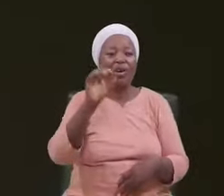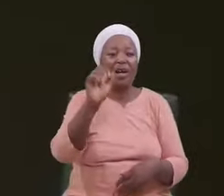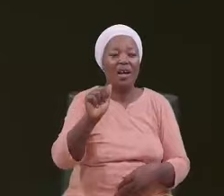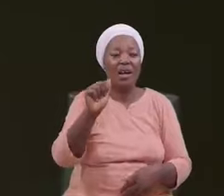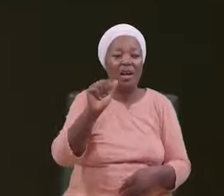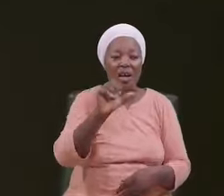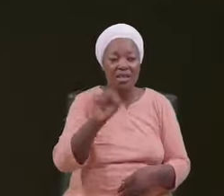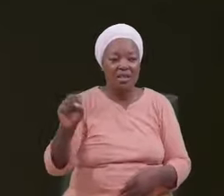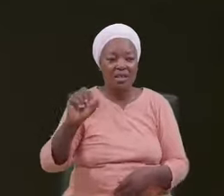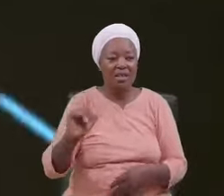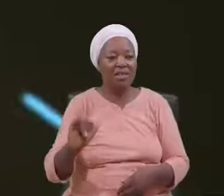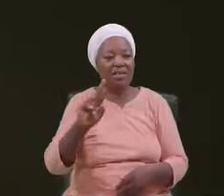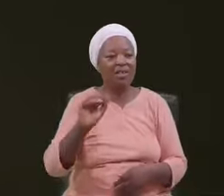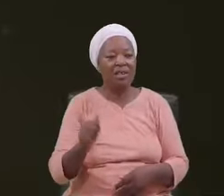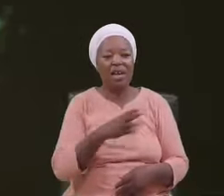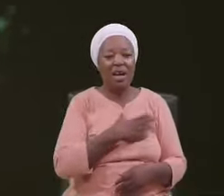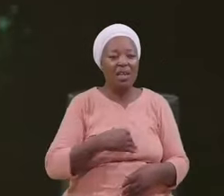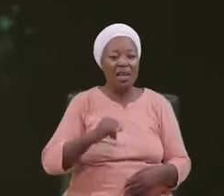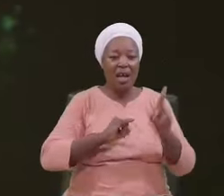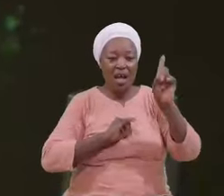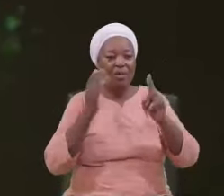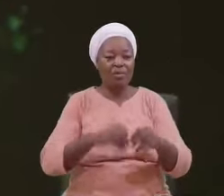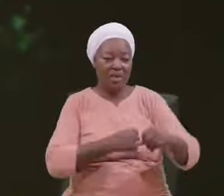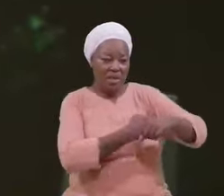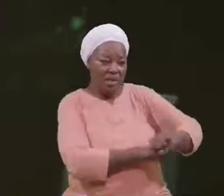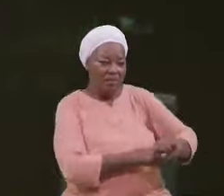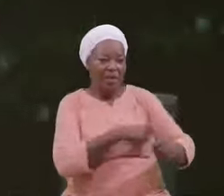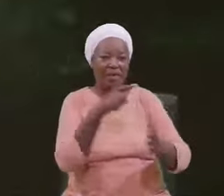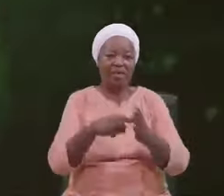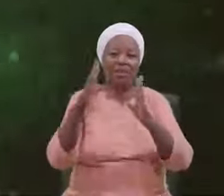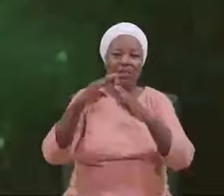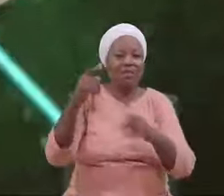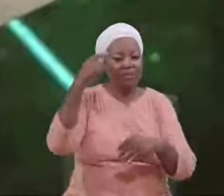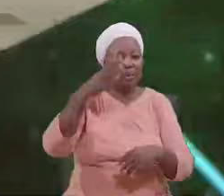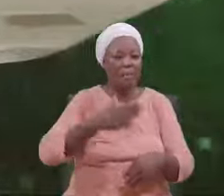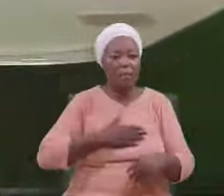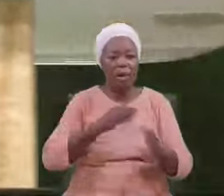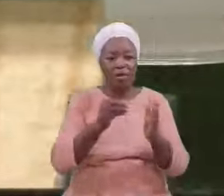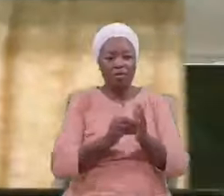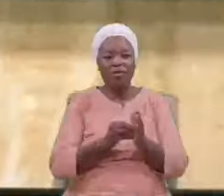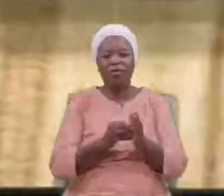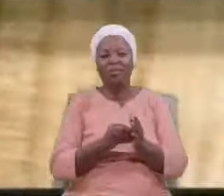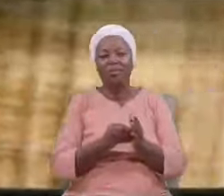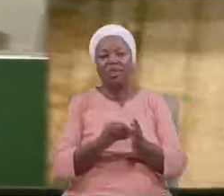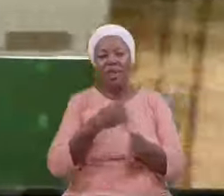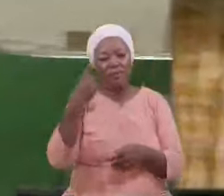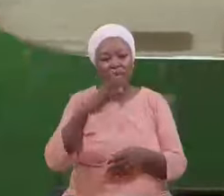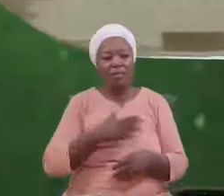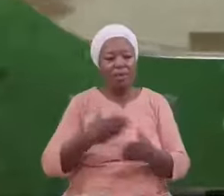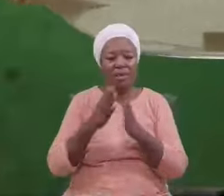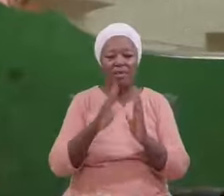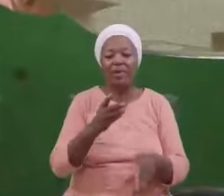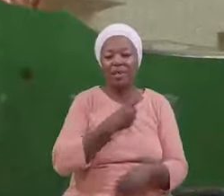toi et cette ville de la main du roi d'Assyrie. Je protégerai cette ville à cause de moi et à cause de David, mon serviteur.